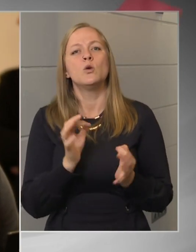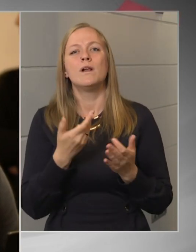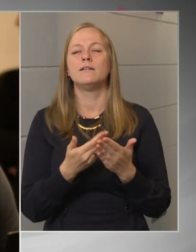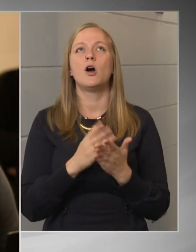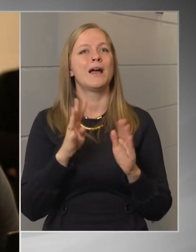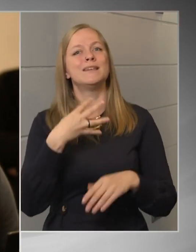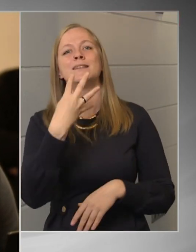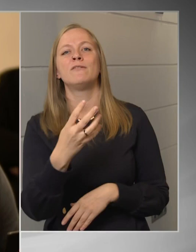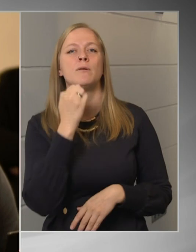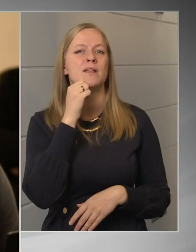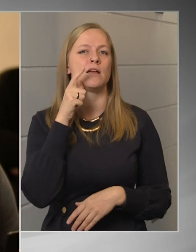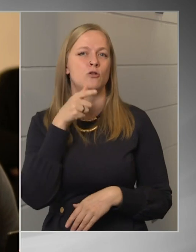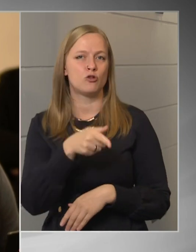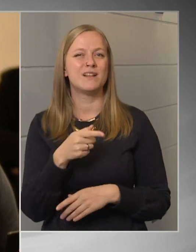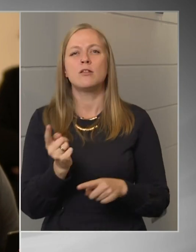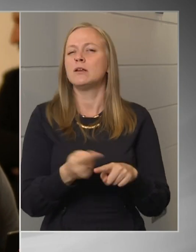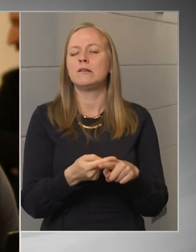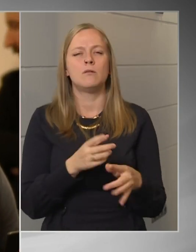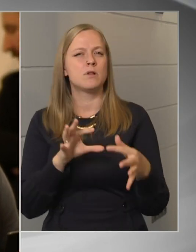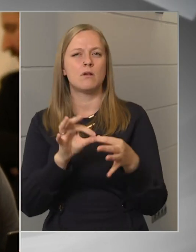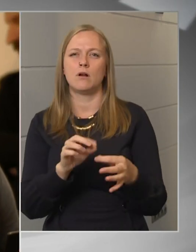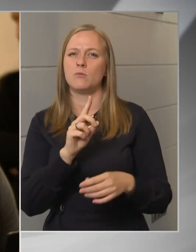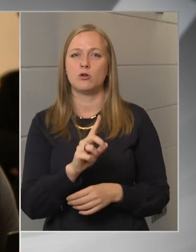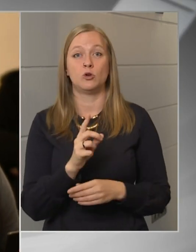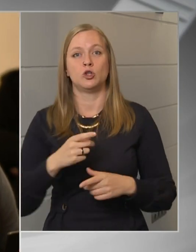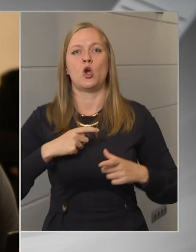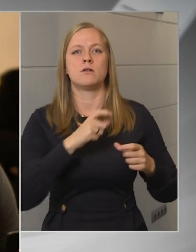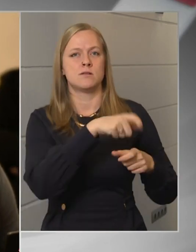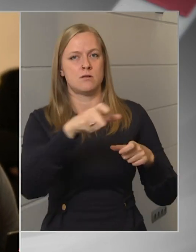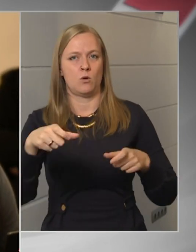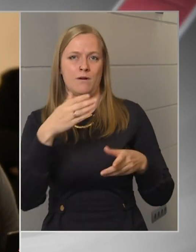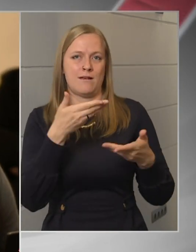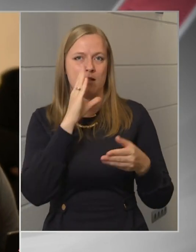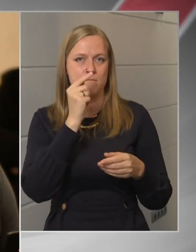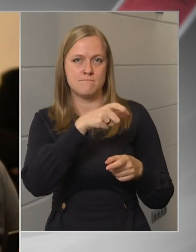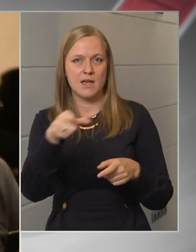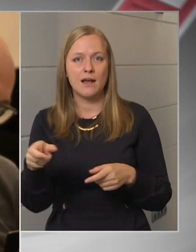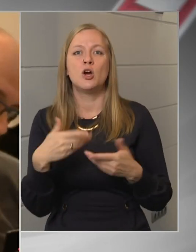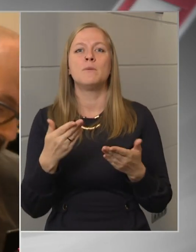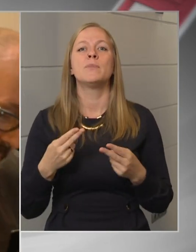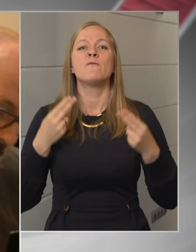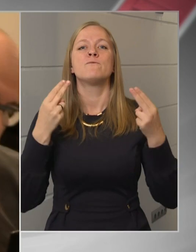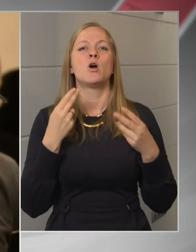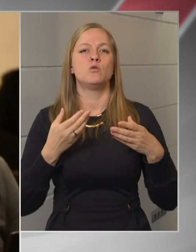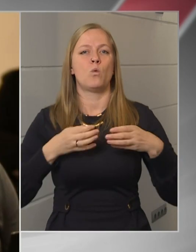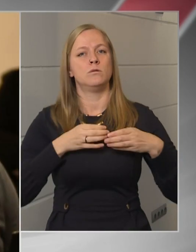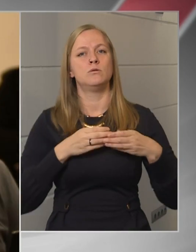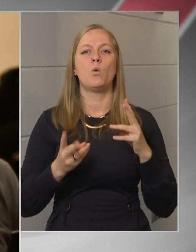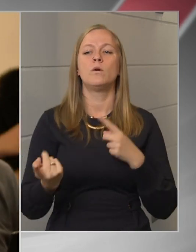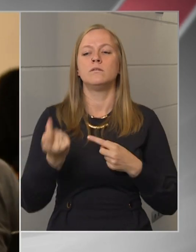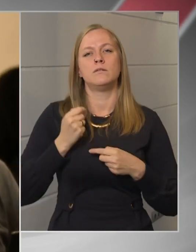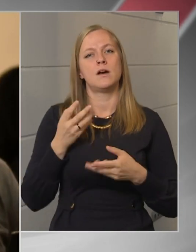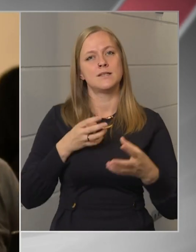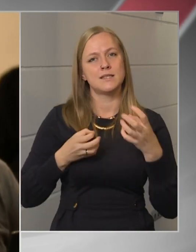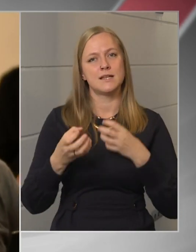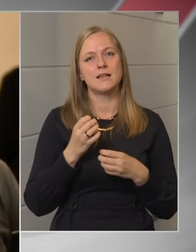akár 40 Mészáros Lőrinc, és a kritika nem azzal kapcsolatos, hogy gazdagok-e ezek az emberek, hanem az, hogy a vagyont hogyan szerzi ő. Ugye Mészáros Lőrinc